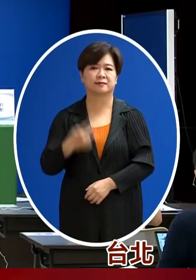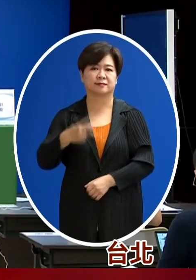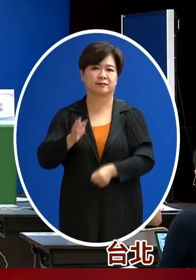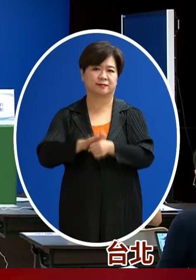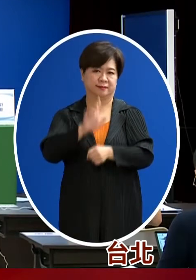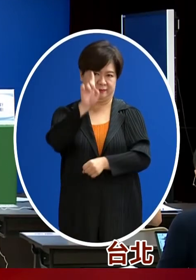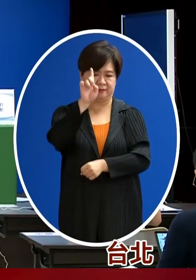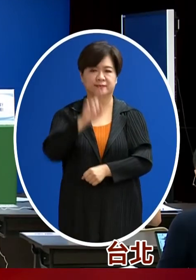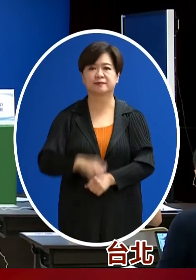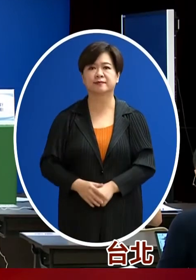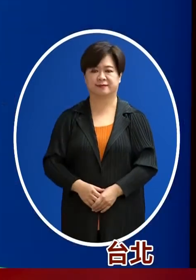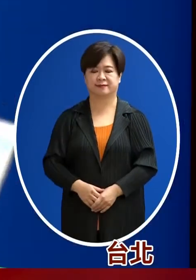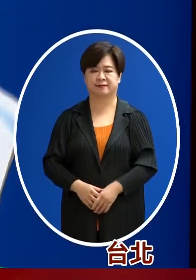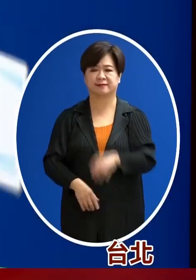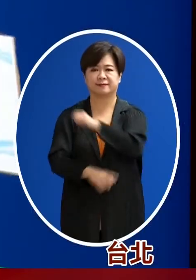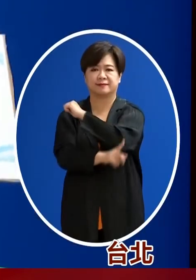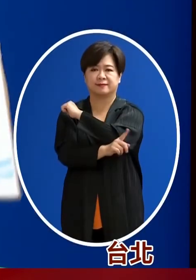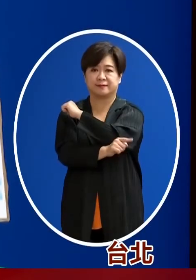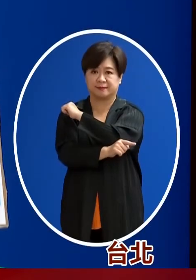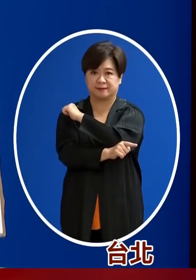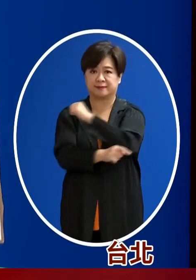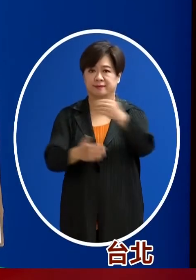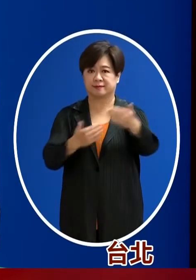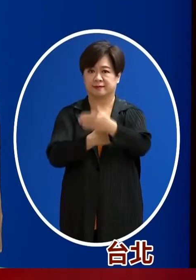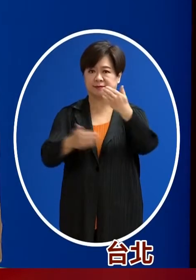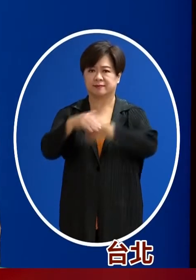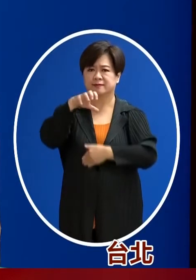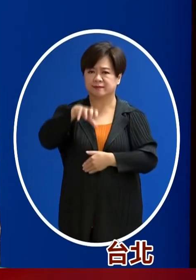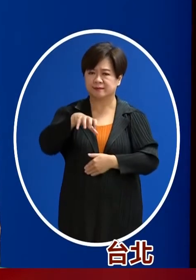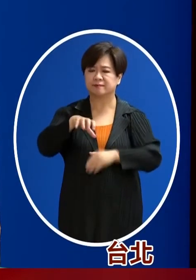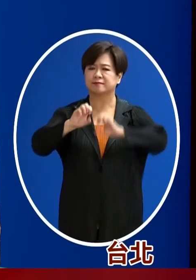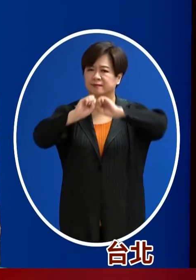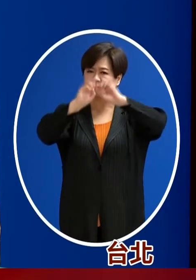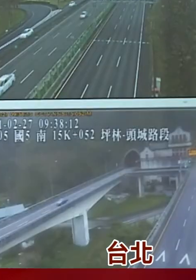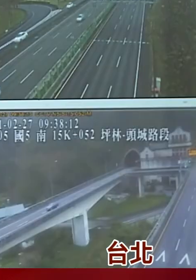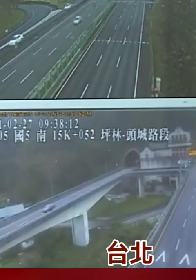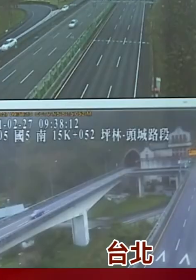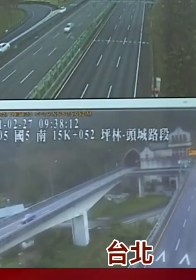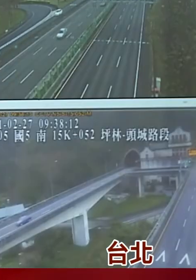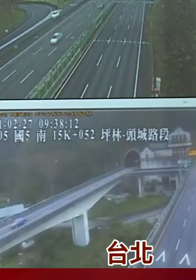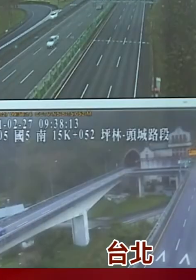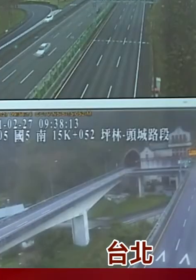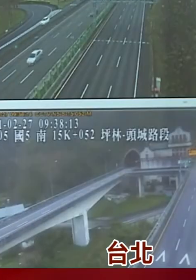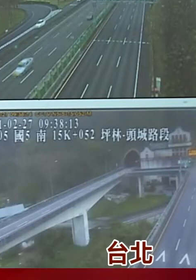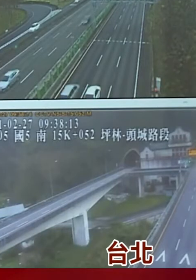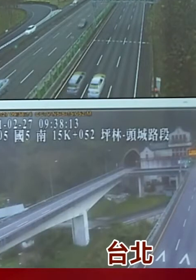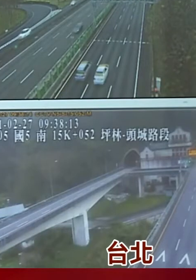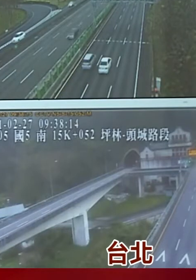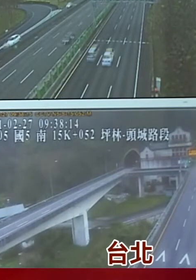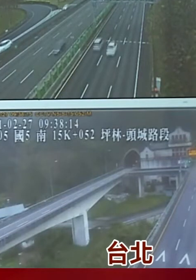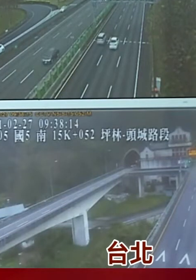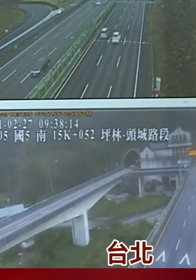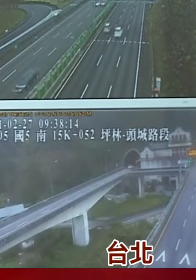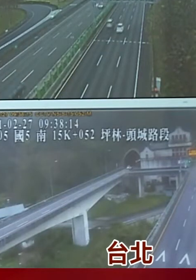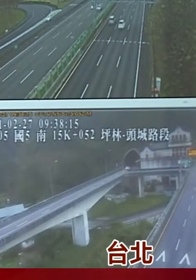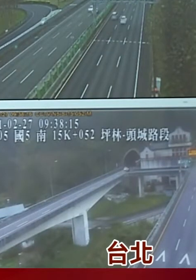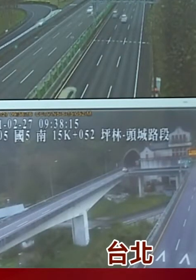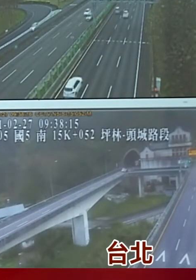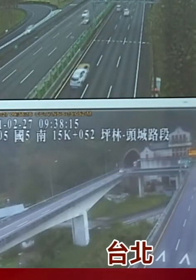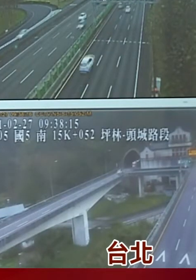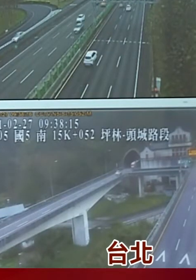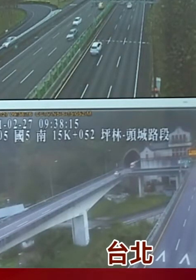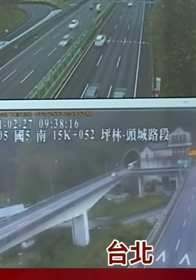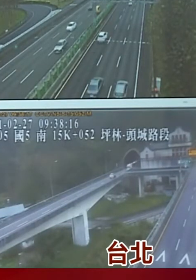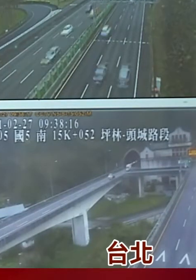连续两日停电就会多的，交通部总务局就讲，今部九点国土会启通，严格的执土疫控管